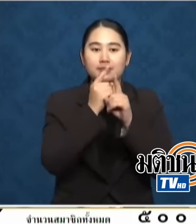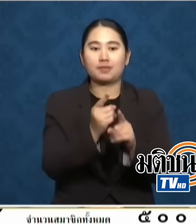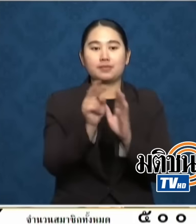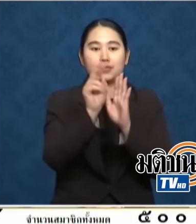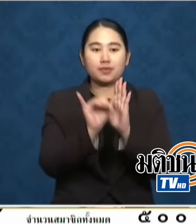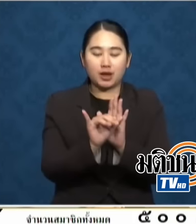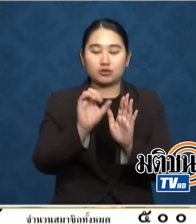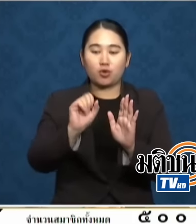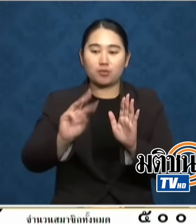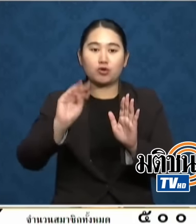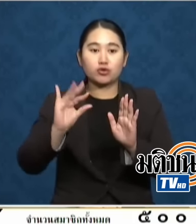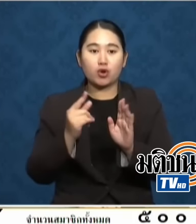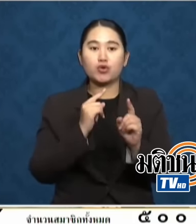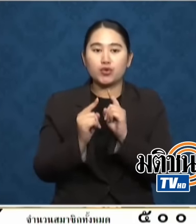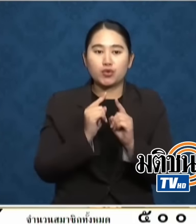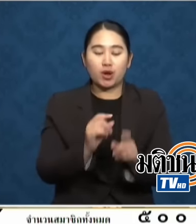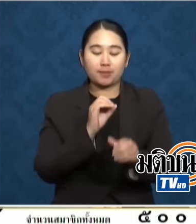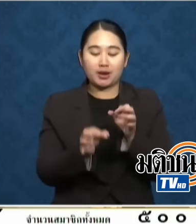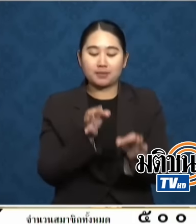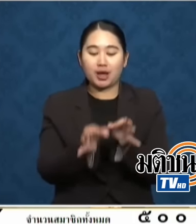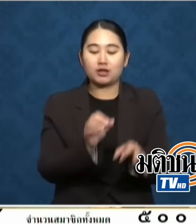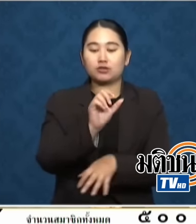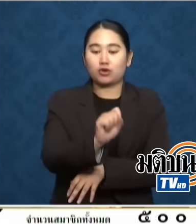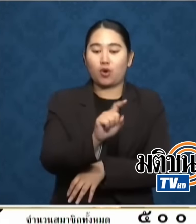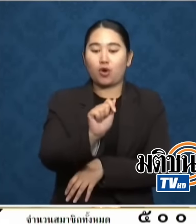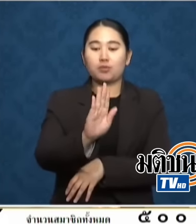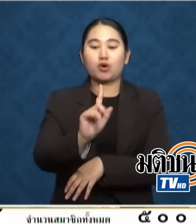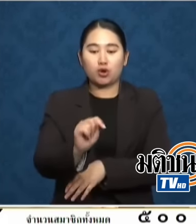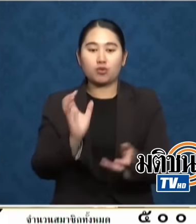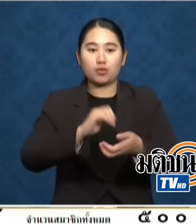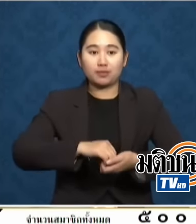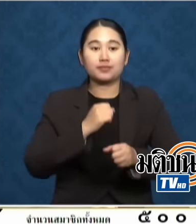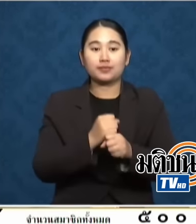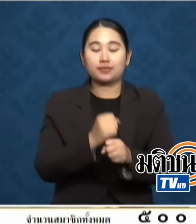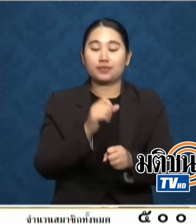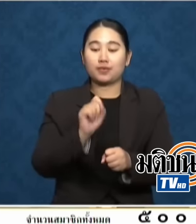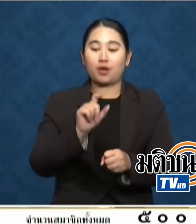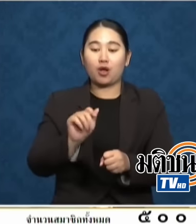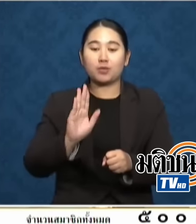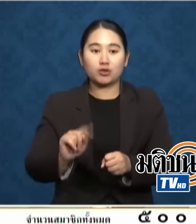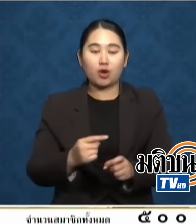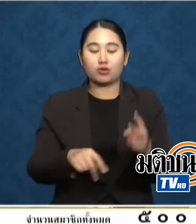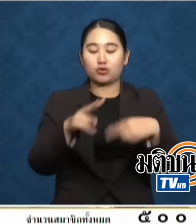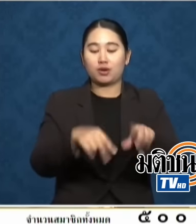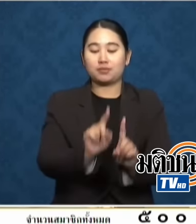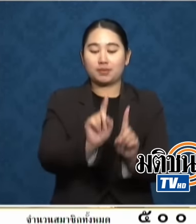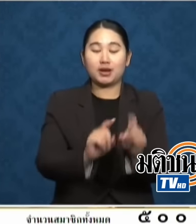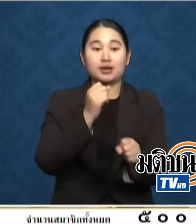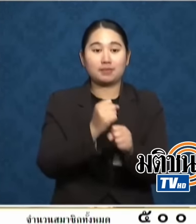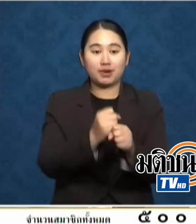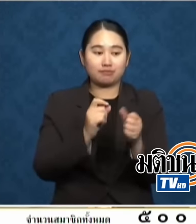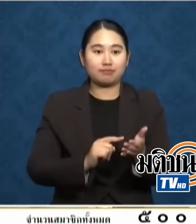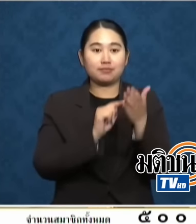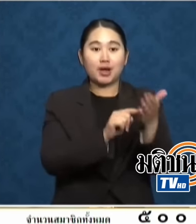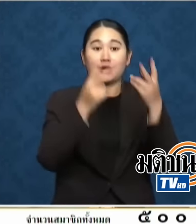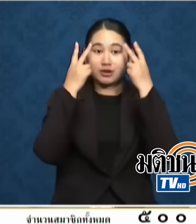ช.ให้คำปรึกษาสอบต.ทำงานร่วมกับสอบต.ตรวจสอบประเมินสอบต.รายงานต่อนายก